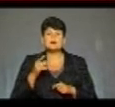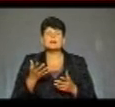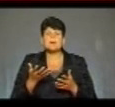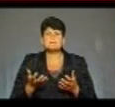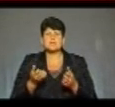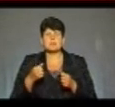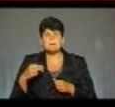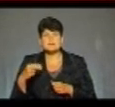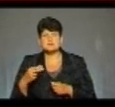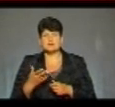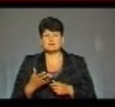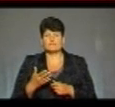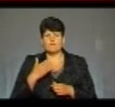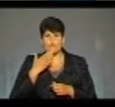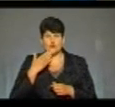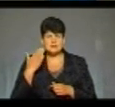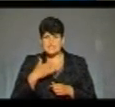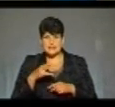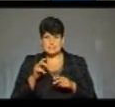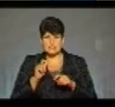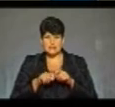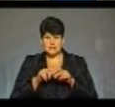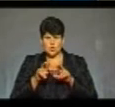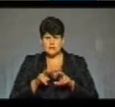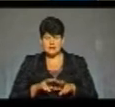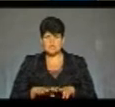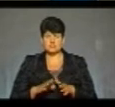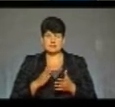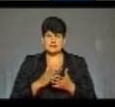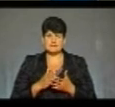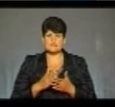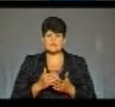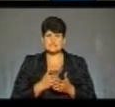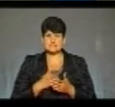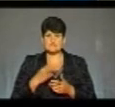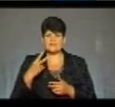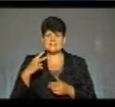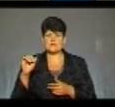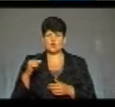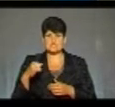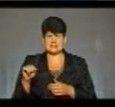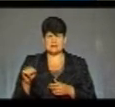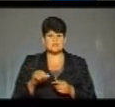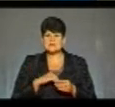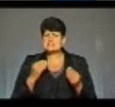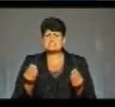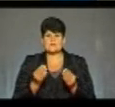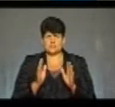підтримка президента, його партії? Останні дослідження КМІСу і ДЕМ-ініціативи від 20 серпня, тобто